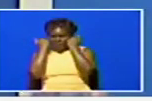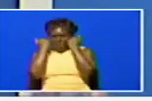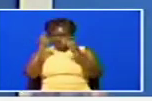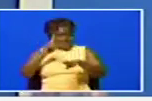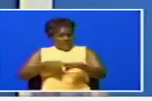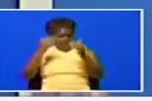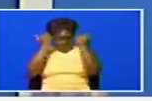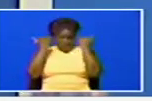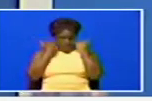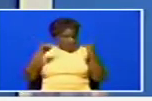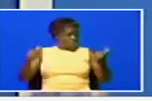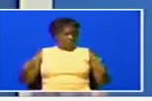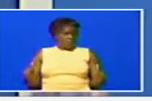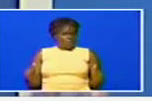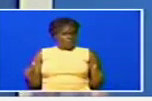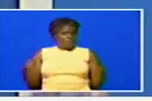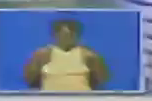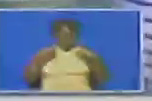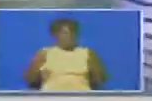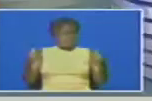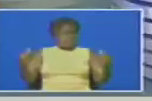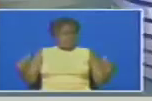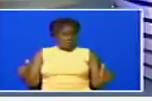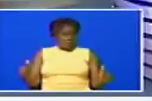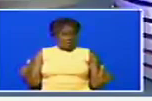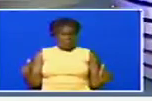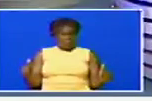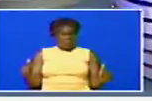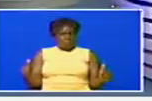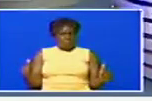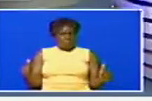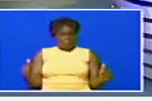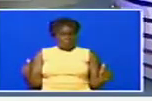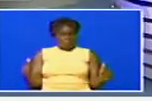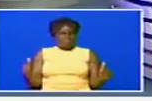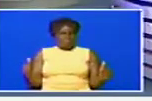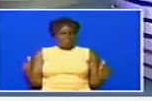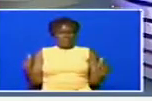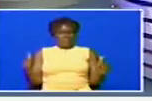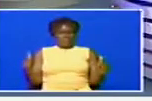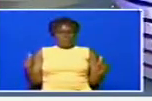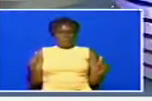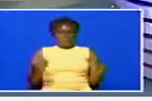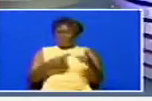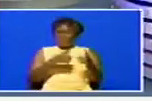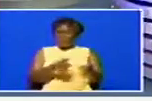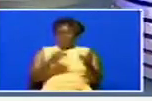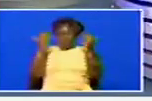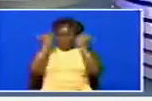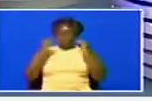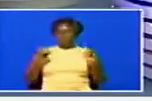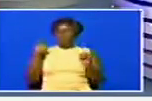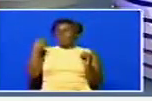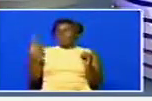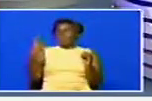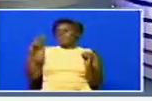kwenda mahakamani hujafika, sababu results hazijakuwa announced. Hautakuwa na jambo ambalo unalistaki kotini. Hiyo ndio ya